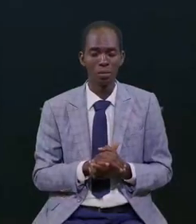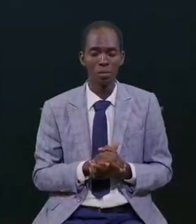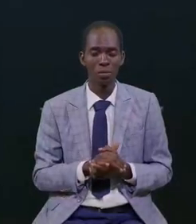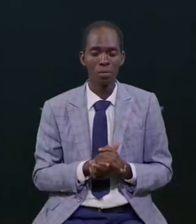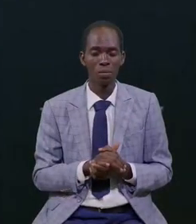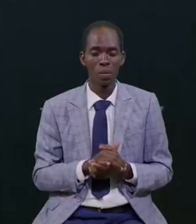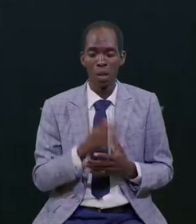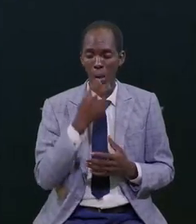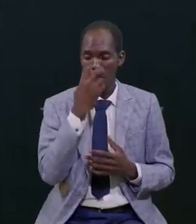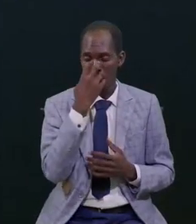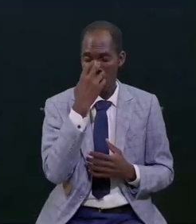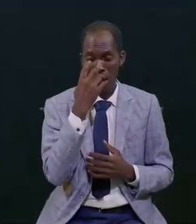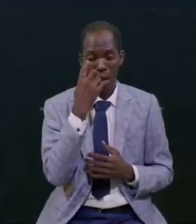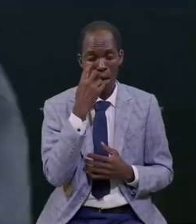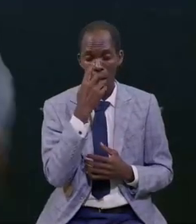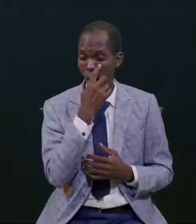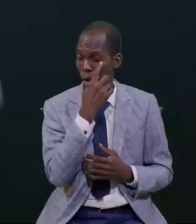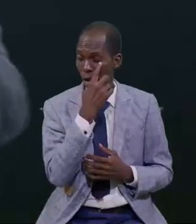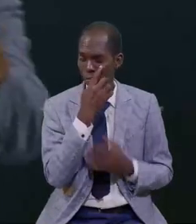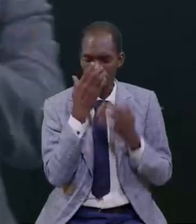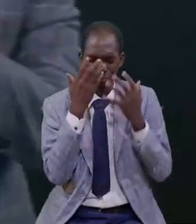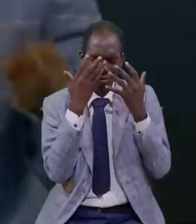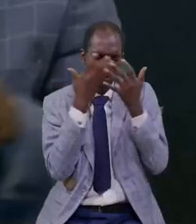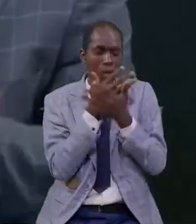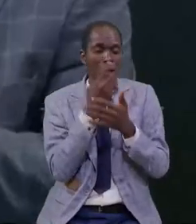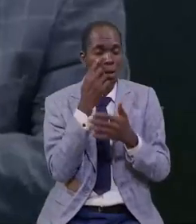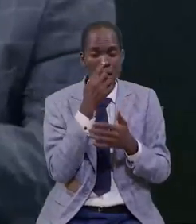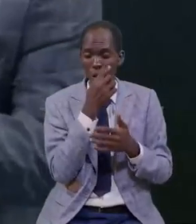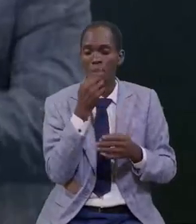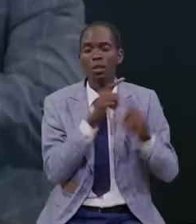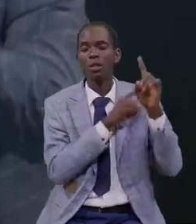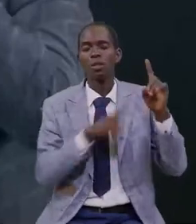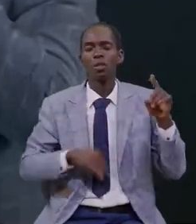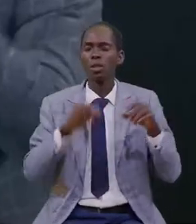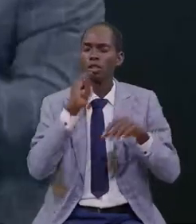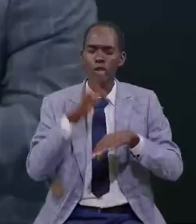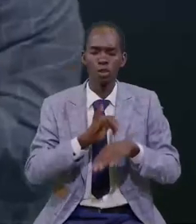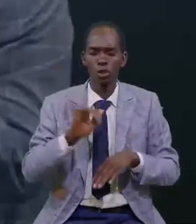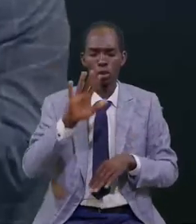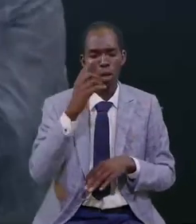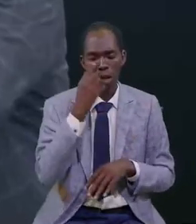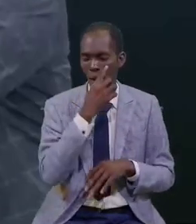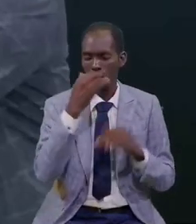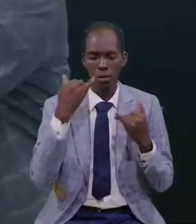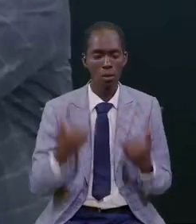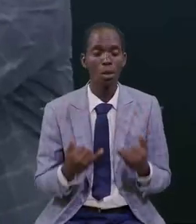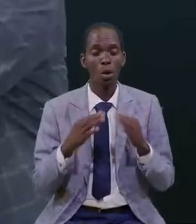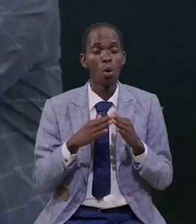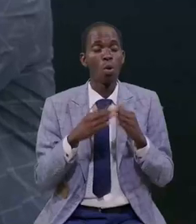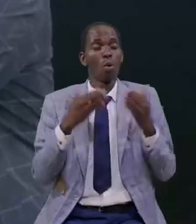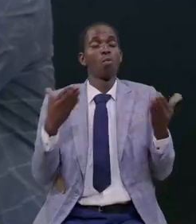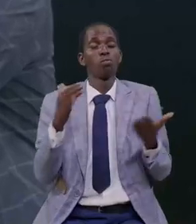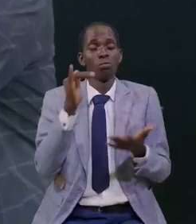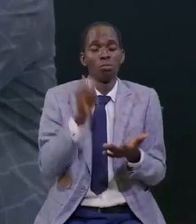Jésus les yeux aveugles les yeux faibles Dieu vous touche maintenant même ouvrez ses yeux